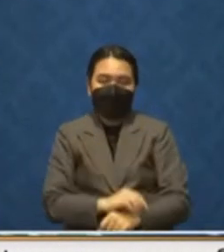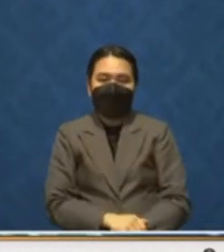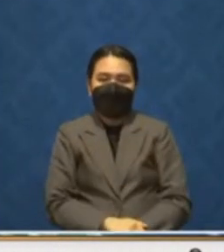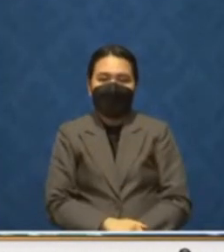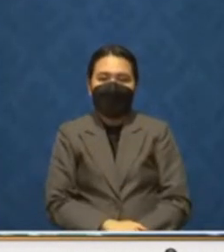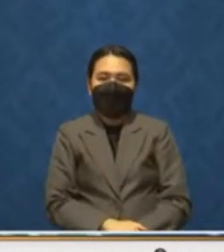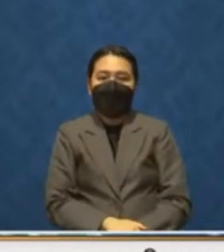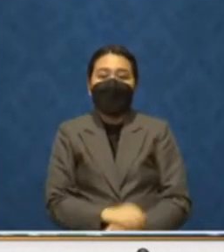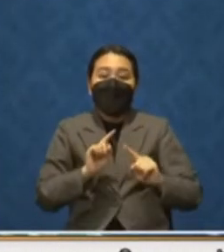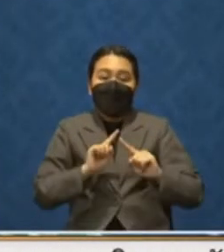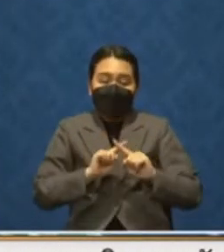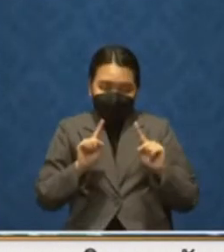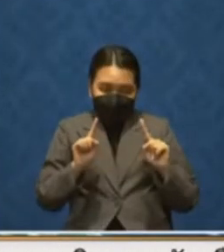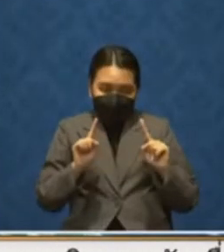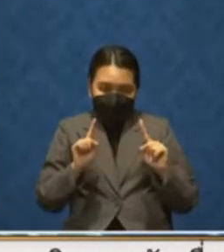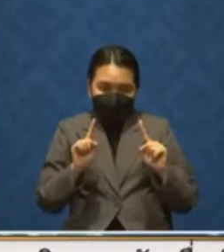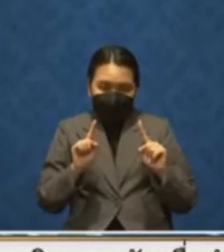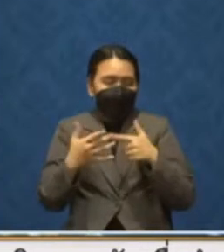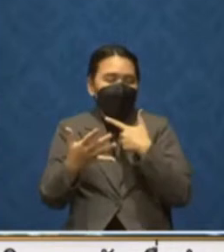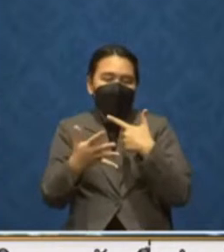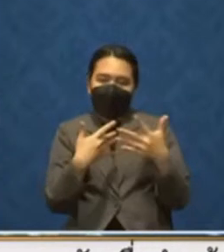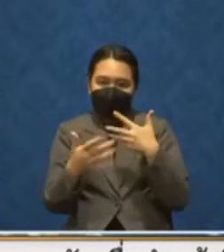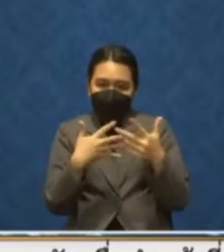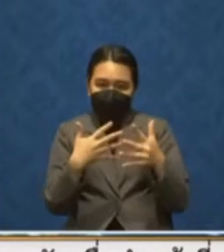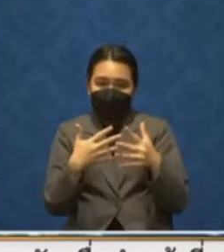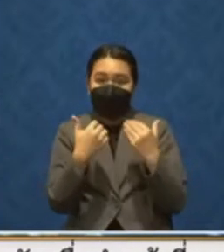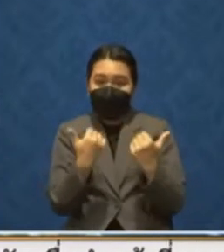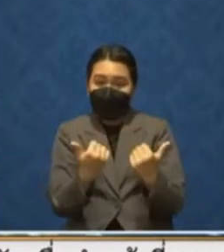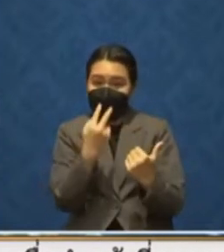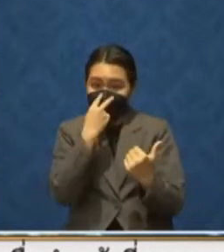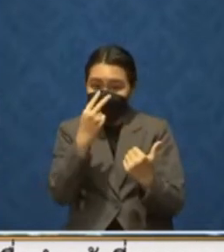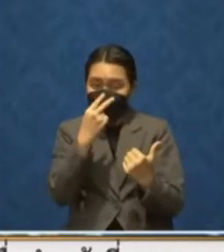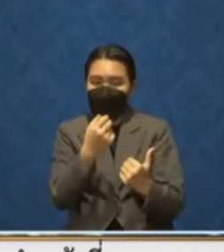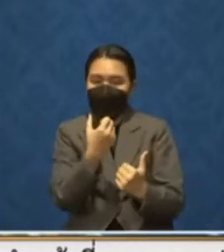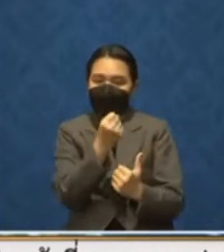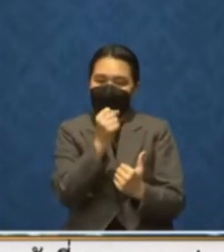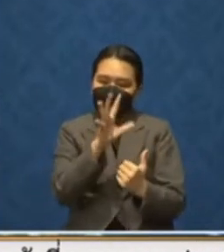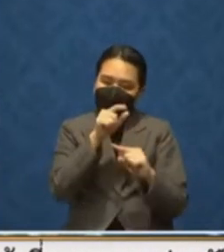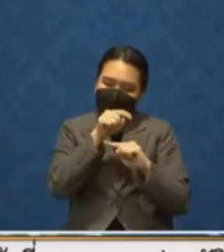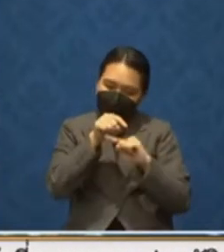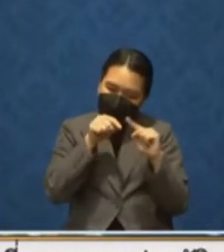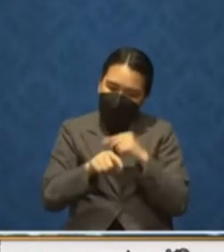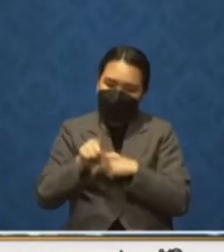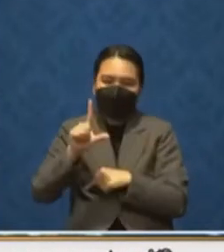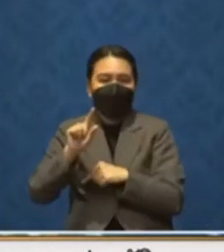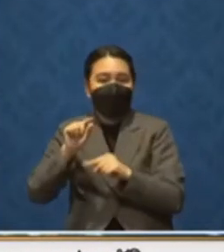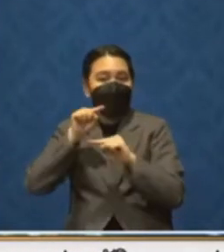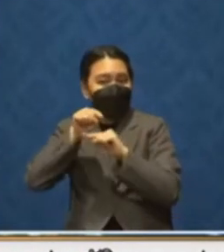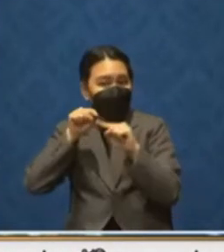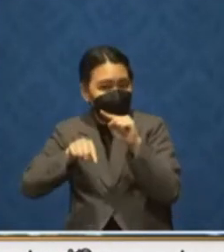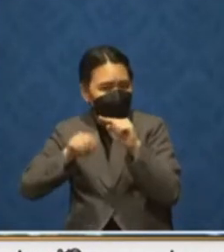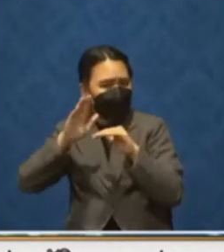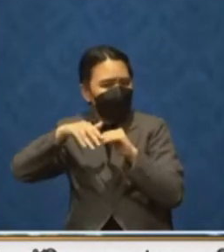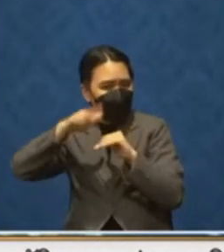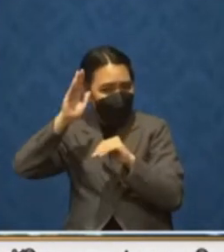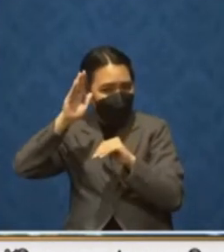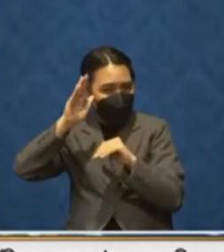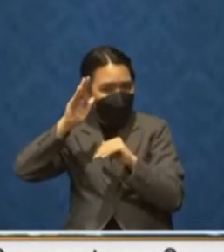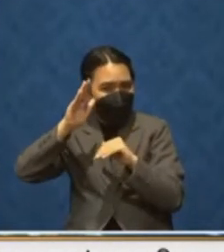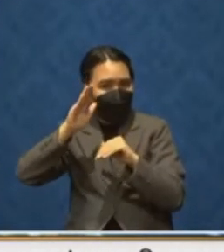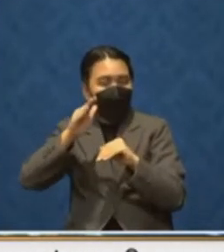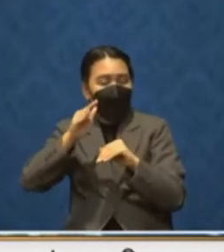เอาหล่ะครับมันก็ยังดูสูงกว่า 15และ20เปอร์เซ็นต์ที่ได้กล่าวมาตรงนี้เอง